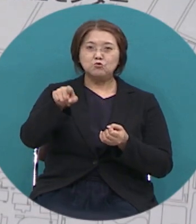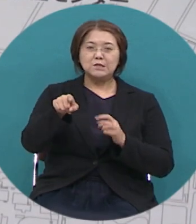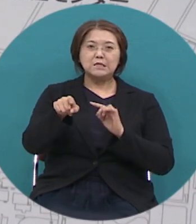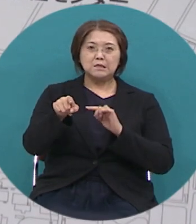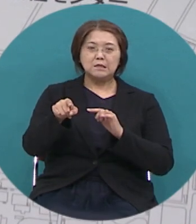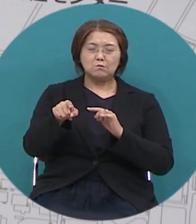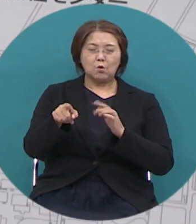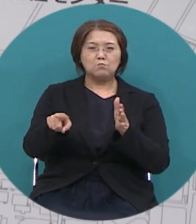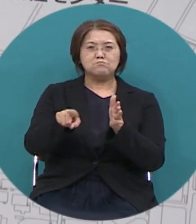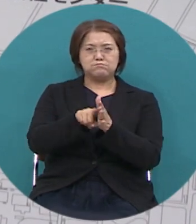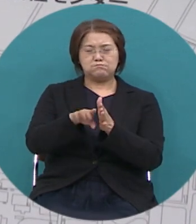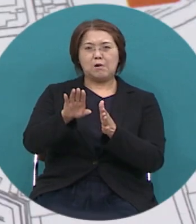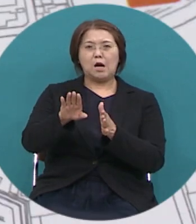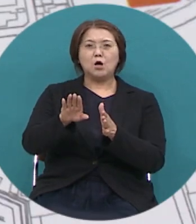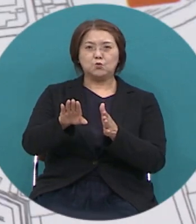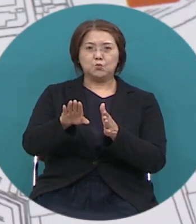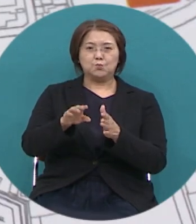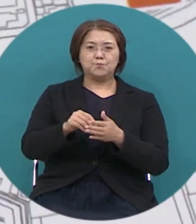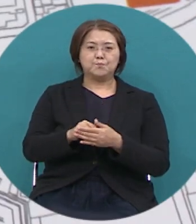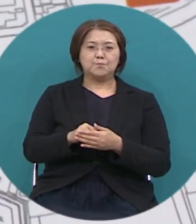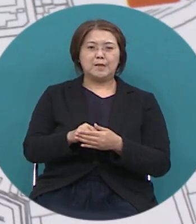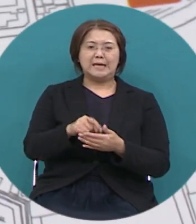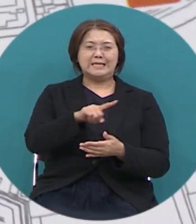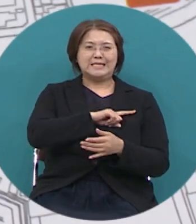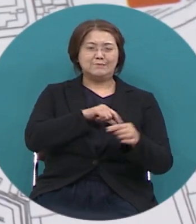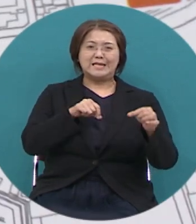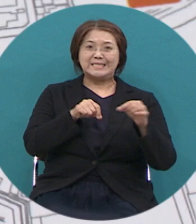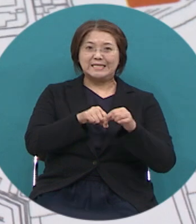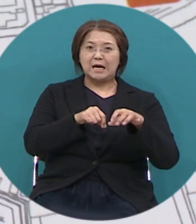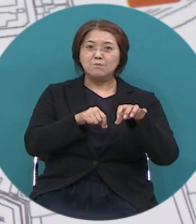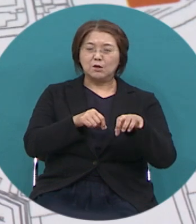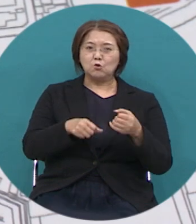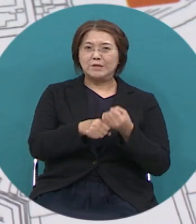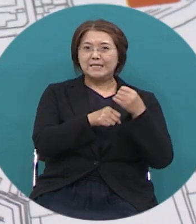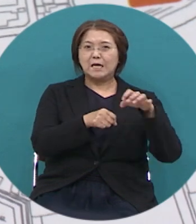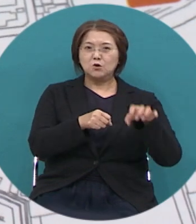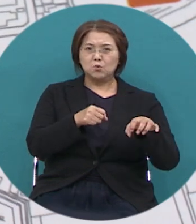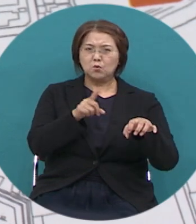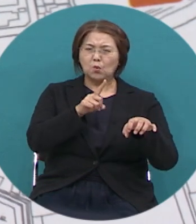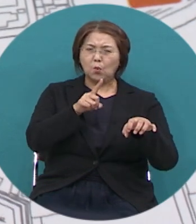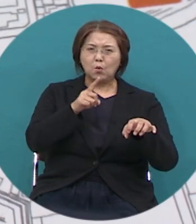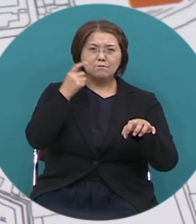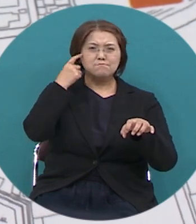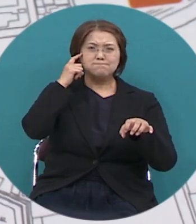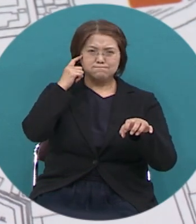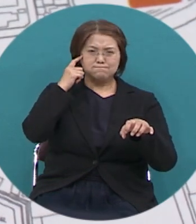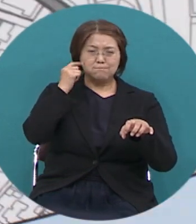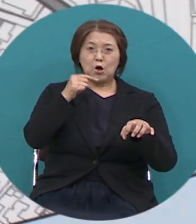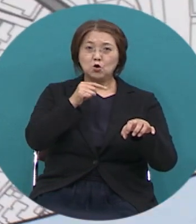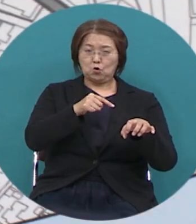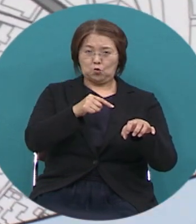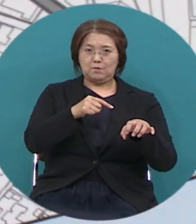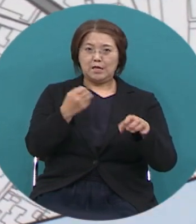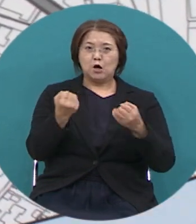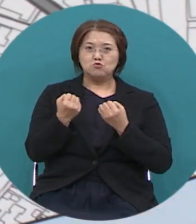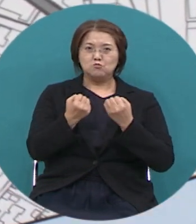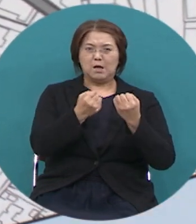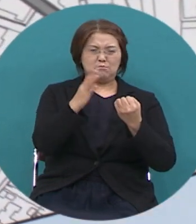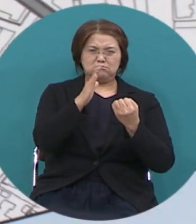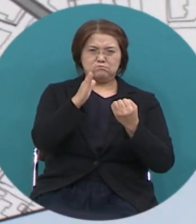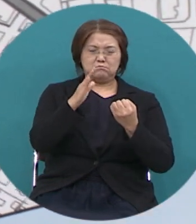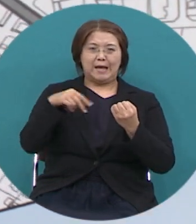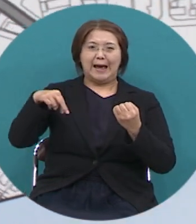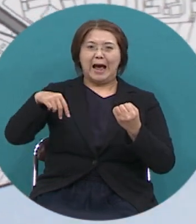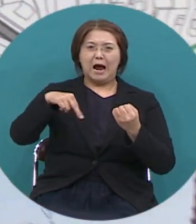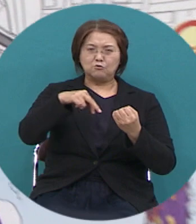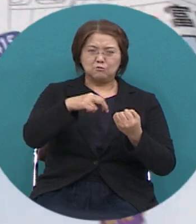地図に示されていて、一番近い避難所をあらかじめ考えておく。でそこまでは車ではなくて徒